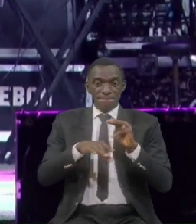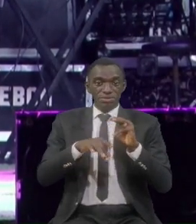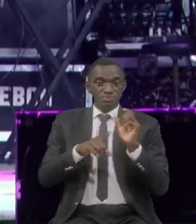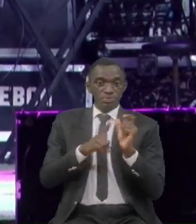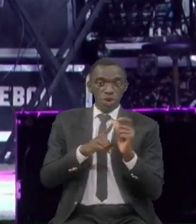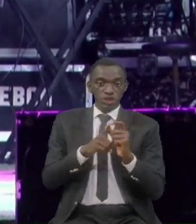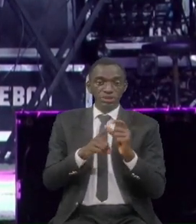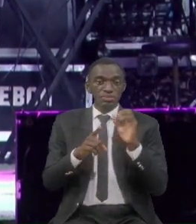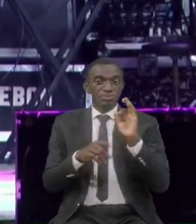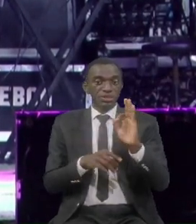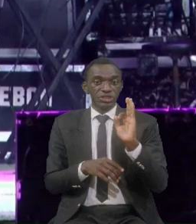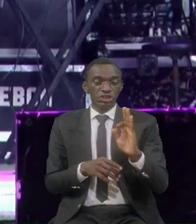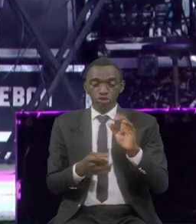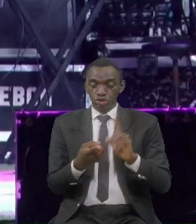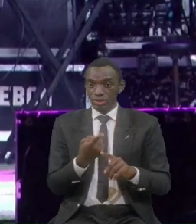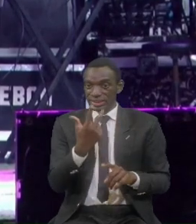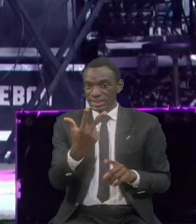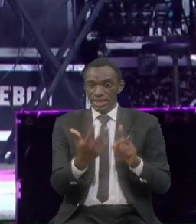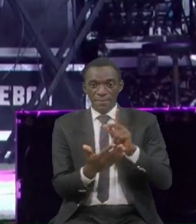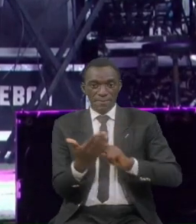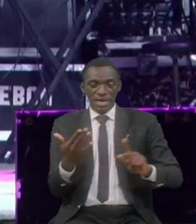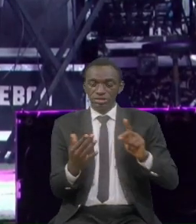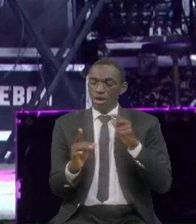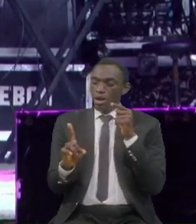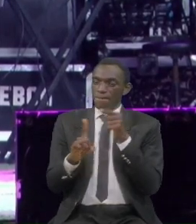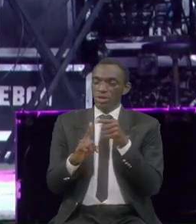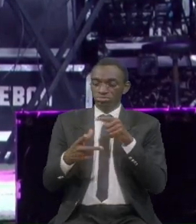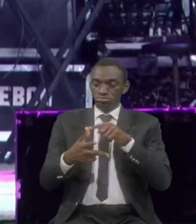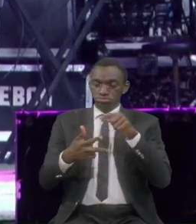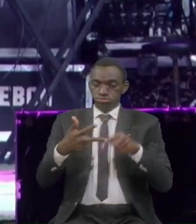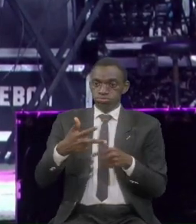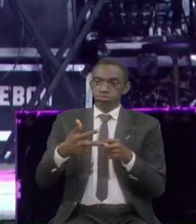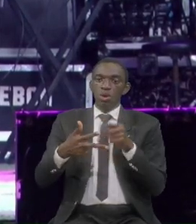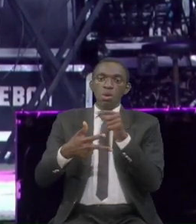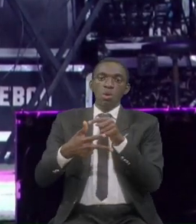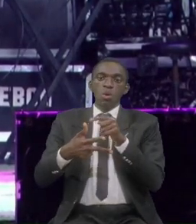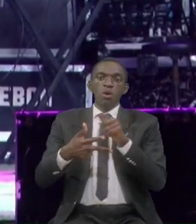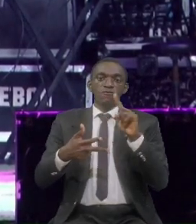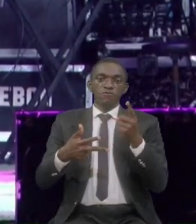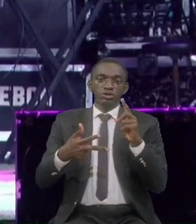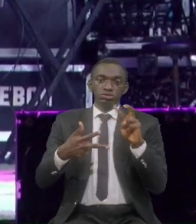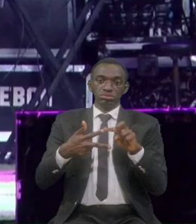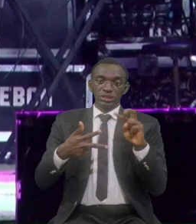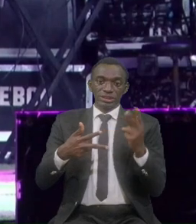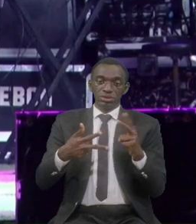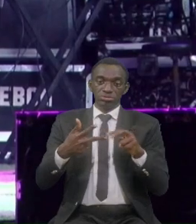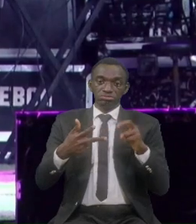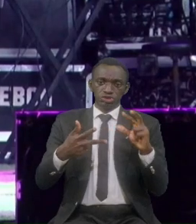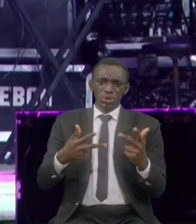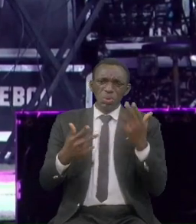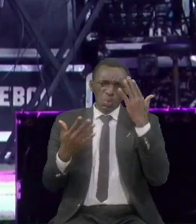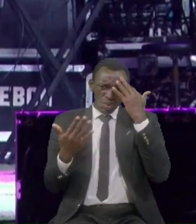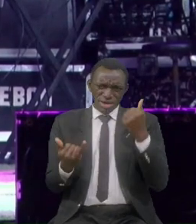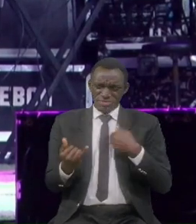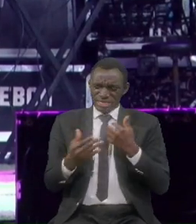kining gibahin-bahin nga to sa tulo. Why do I do that? Why do I do that? Unsao na nganong himo na ko na?